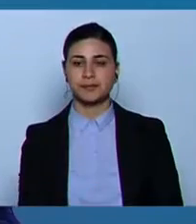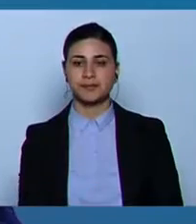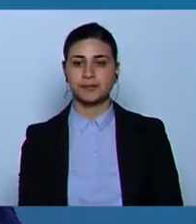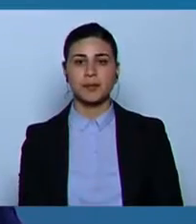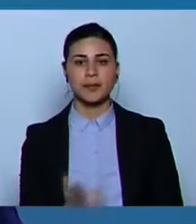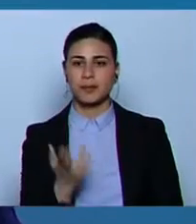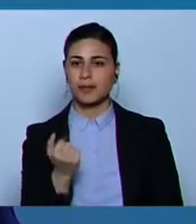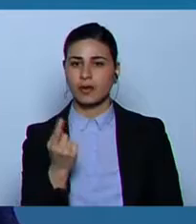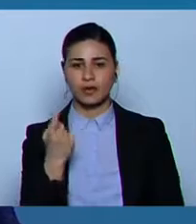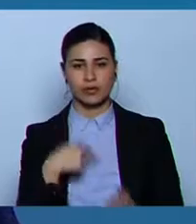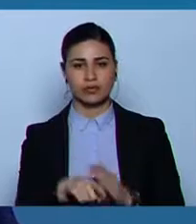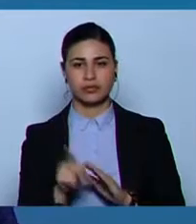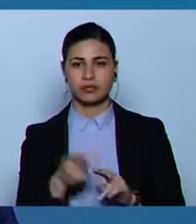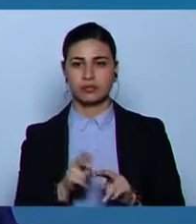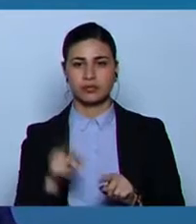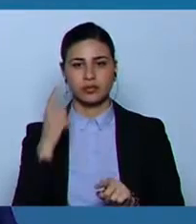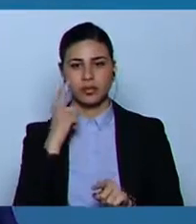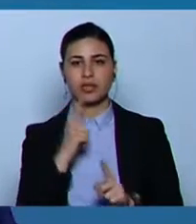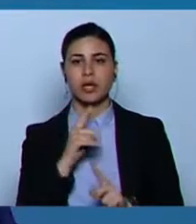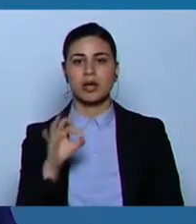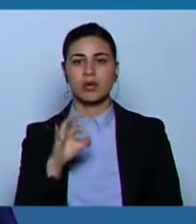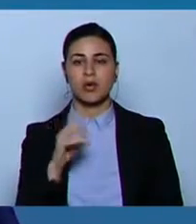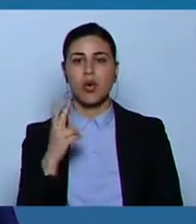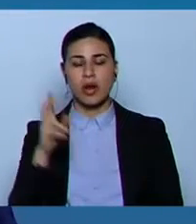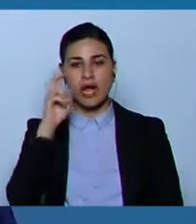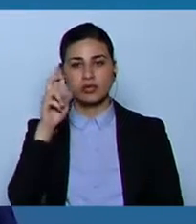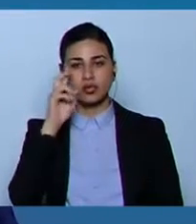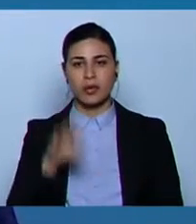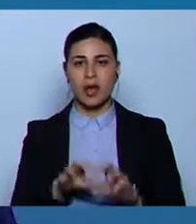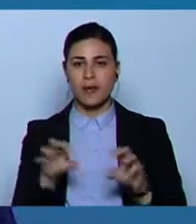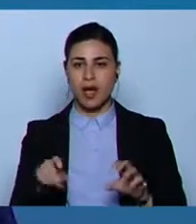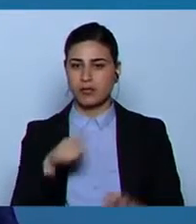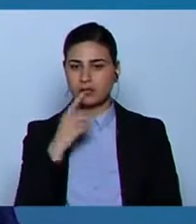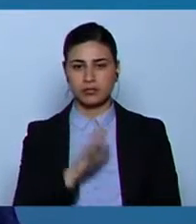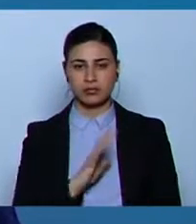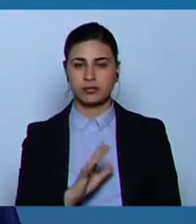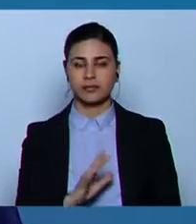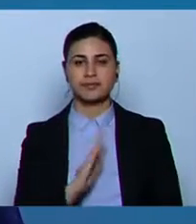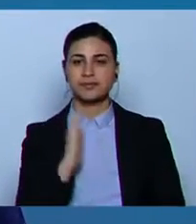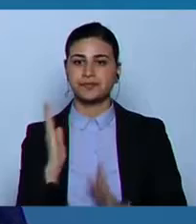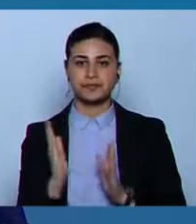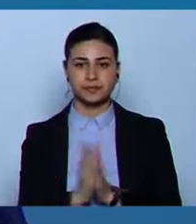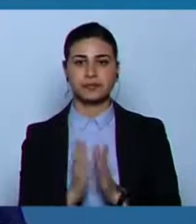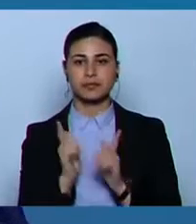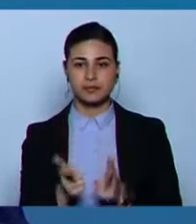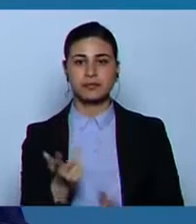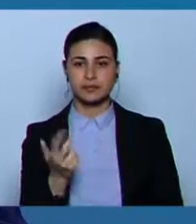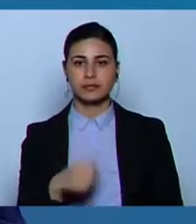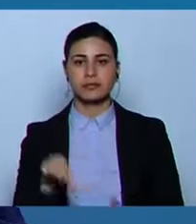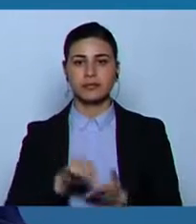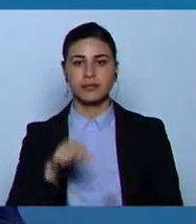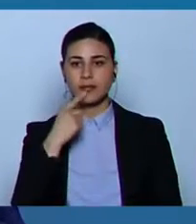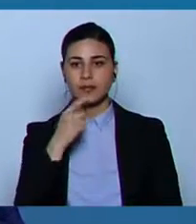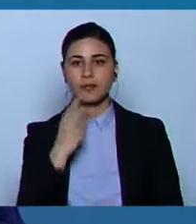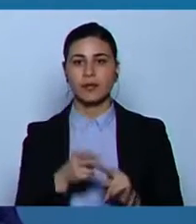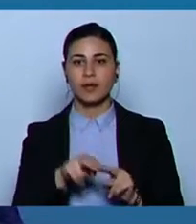არ არის ცხადია, სულ არც არ არის საუბარი იმაზე, რომ ხელისუფლებიანობა ან სხვა რაიმე. აბსოლუტურად ვეთანხმები განსხვავებით როცა